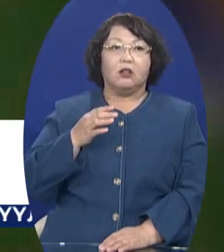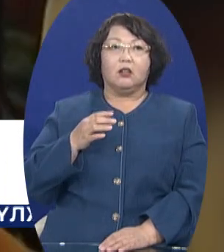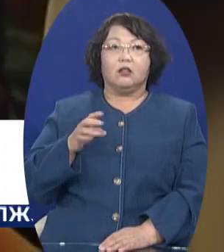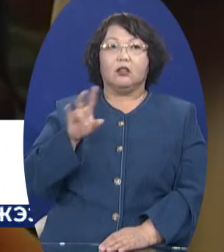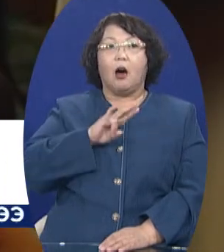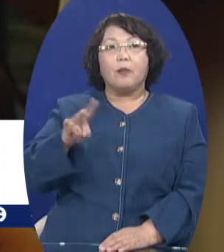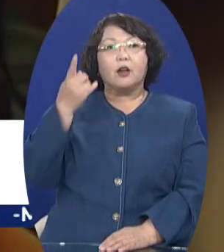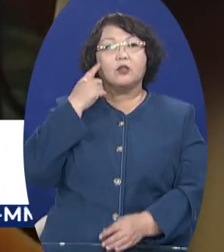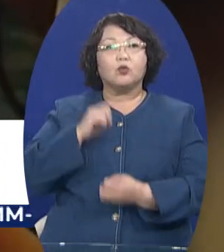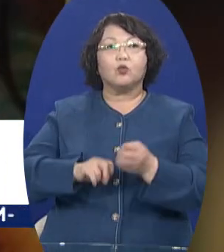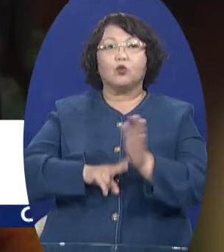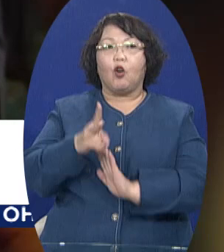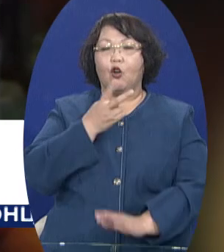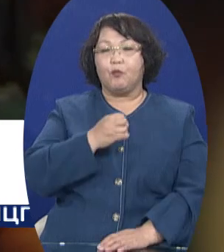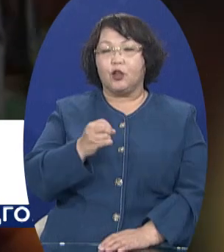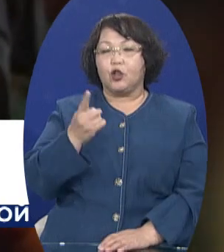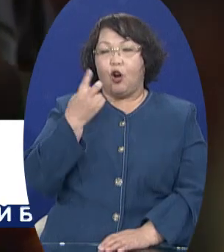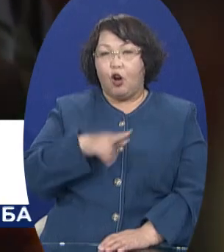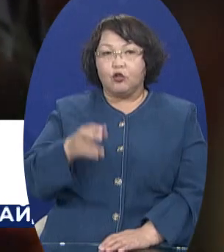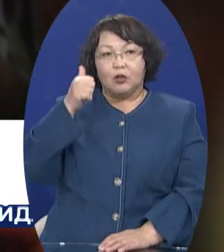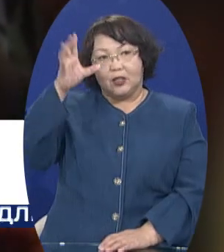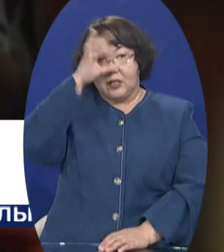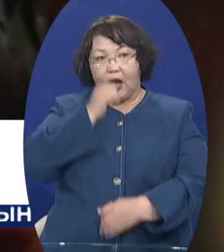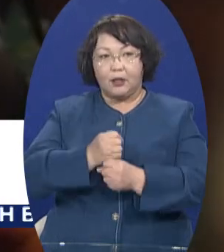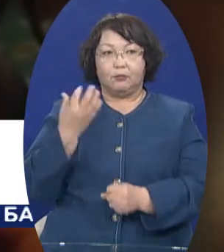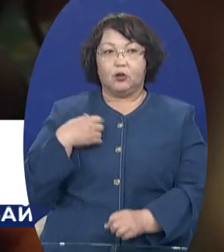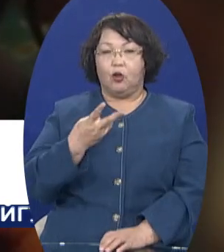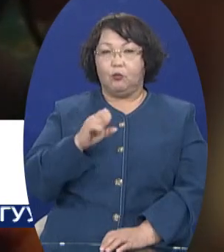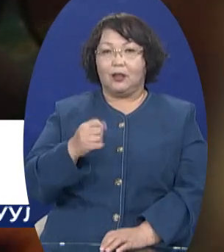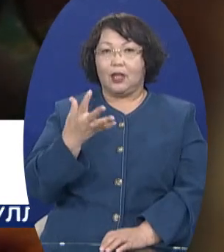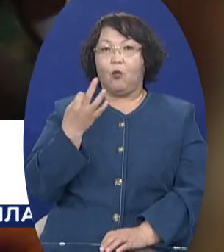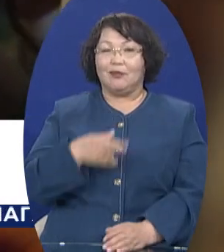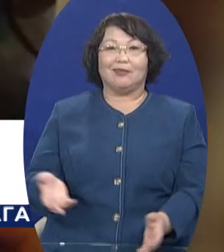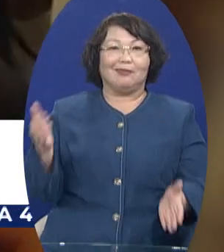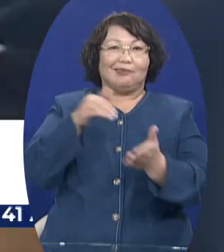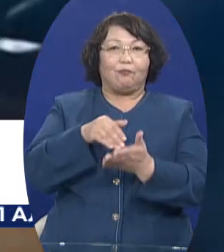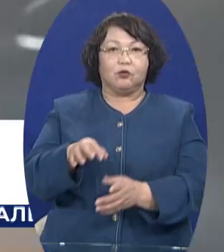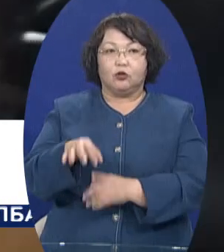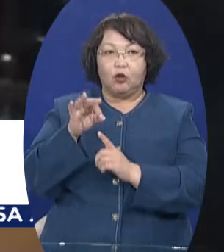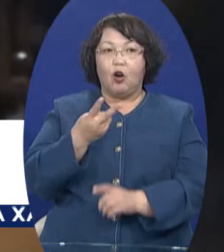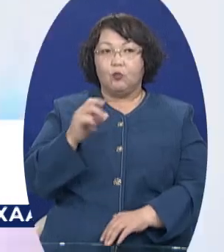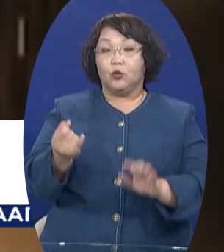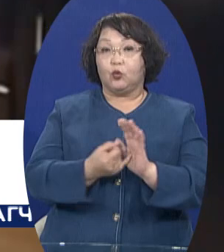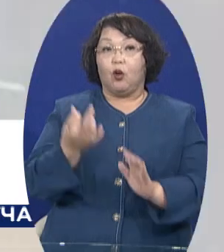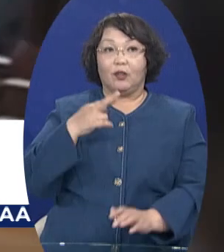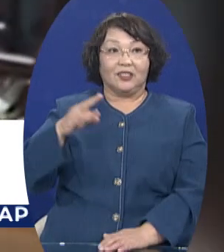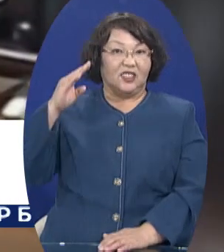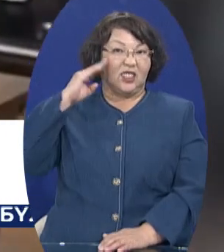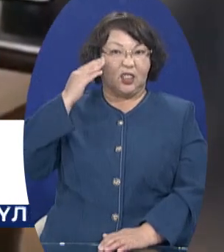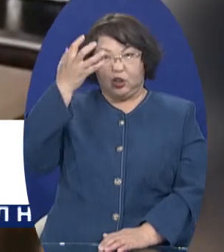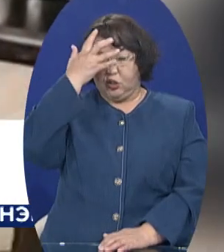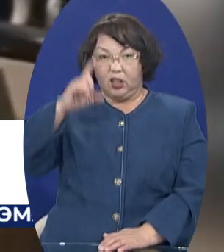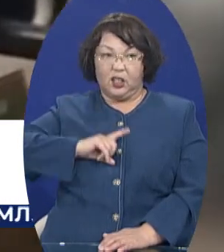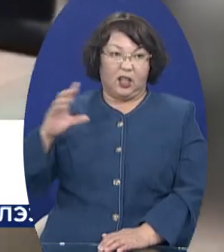Тэрээр 2001 онд ерөнхий сайдаар анх сонгогдож 2005 онд улиран мөн сонгогдож байсан бол за 2006 онд цэргийн эргэлт гарч